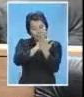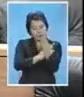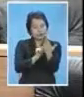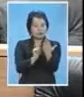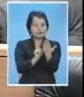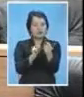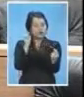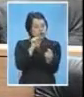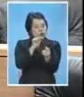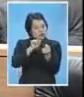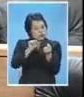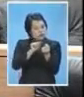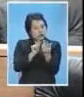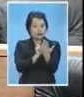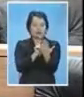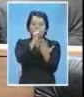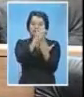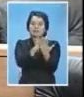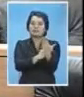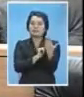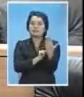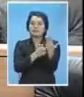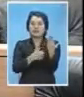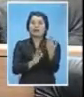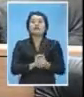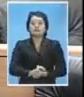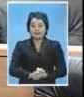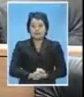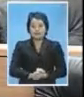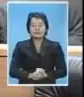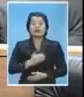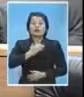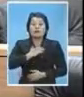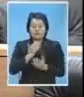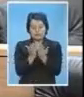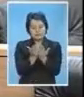อย่างไรท่านประธานนะพอผมกลับไปดูในนโยบาย